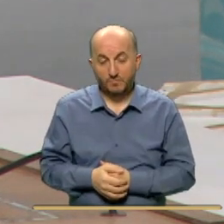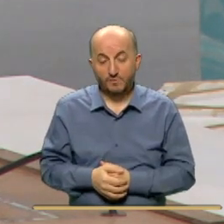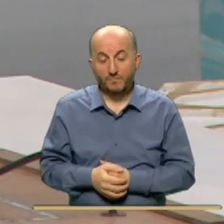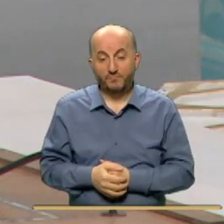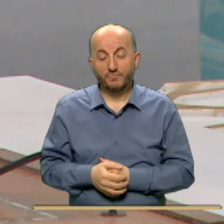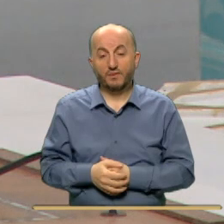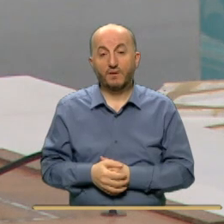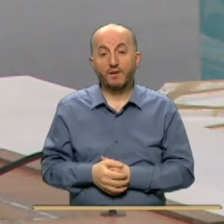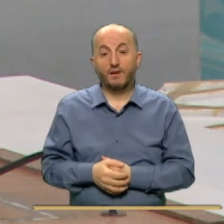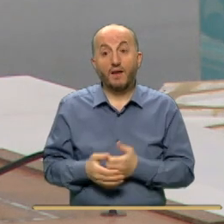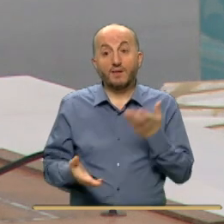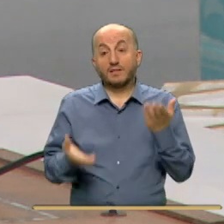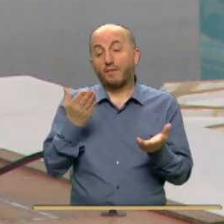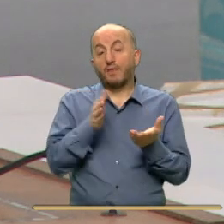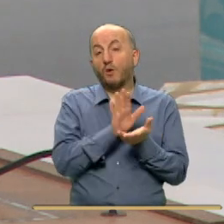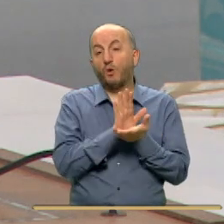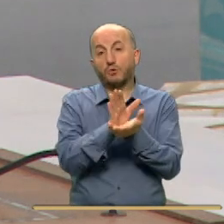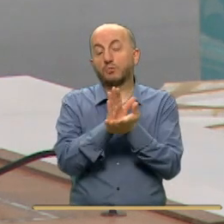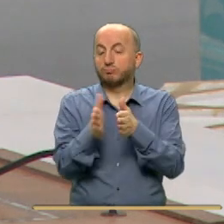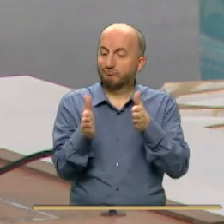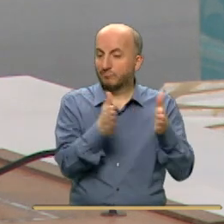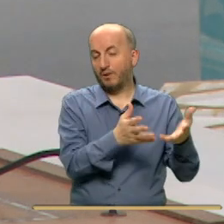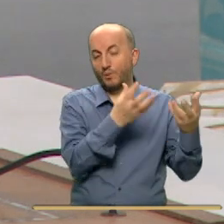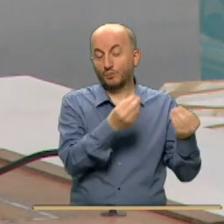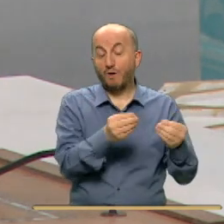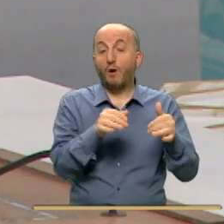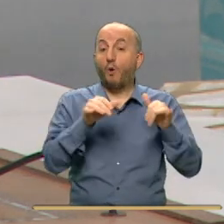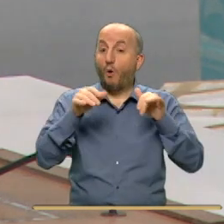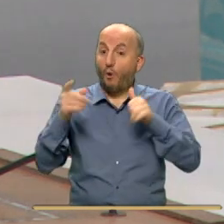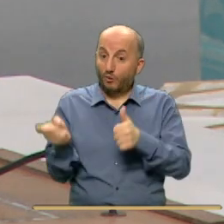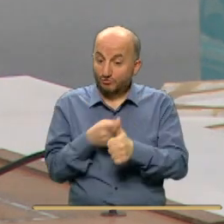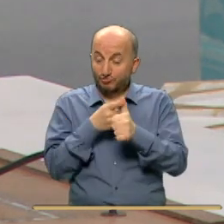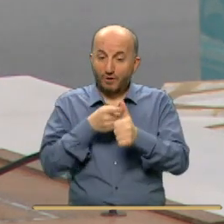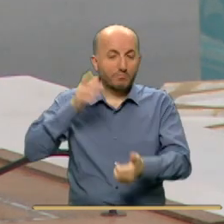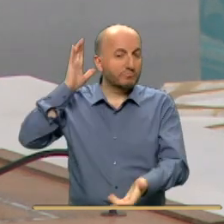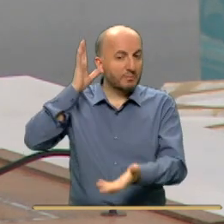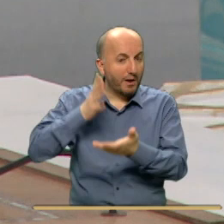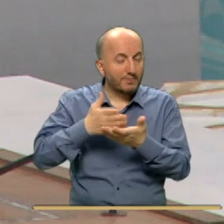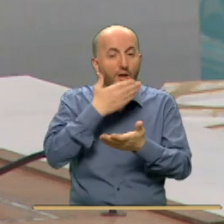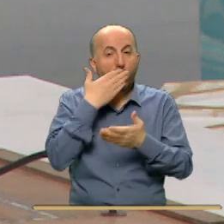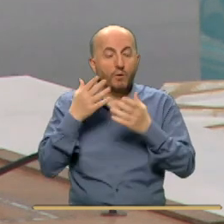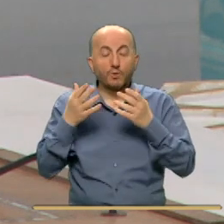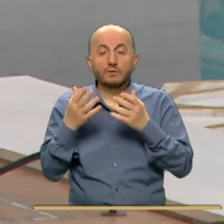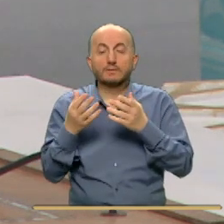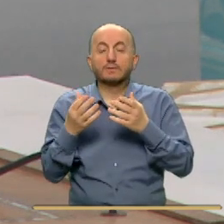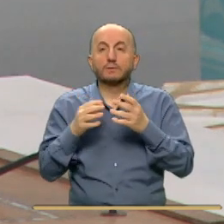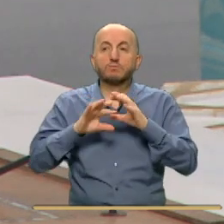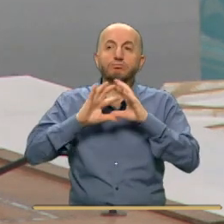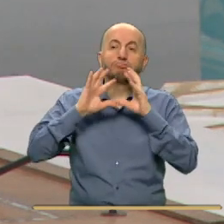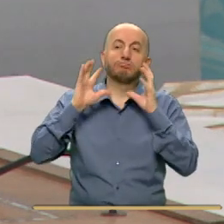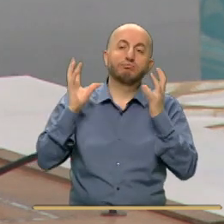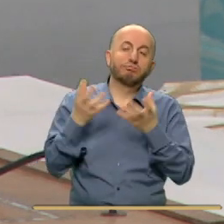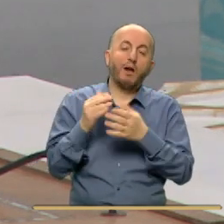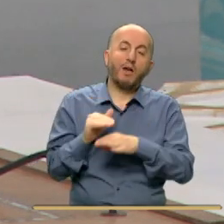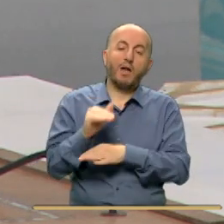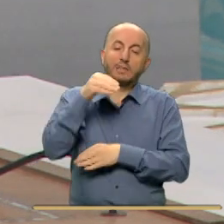Ahiretteki ödülümüz ayrıca olacak. Ama önce ibadetlerin dünyaya dönük, bizim